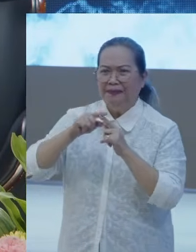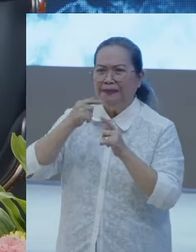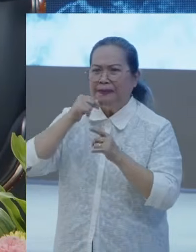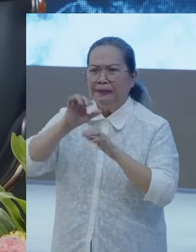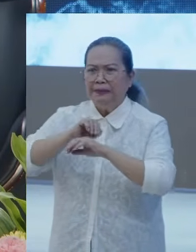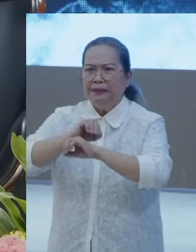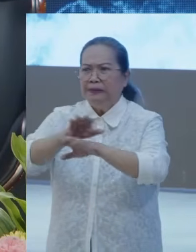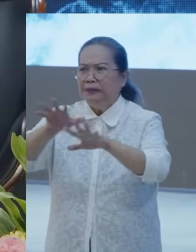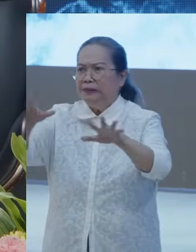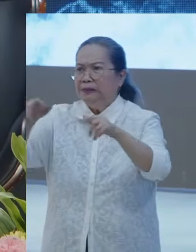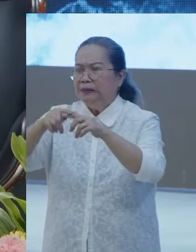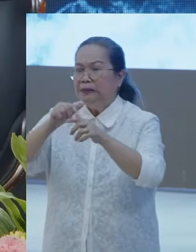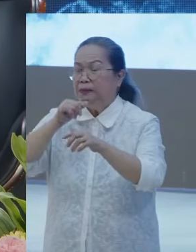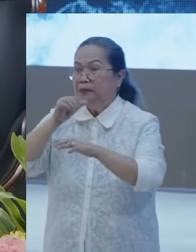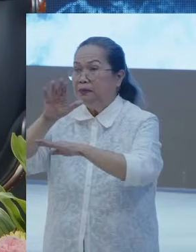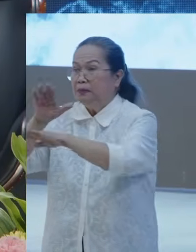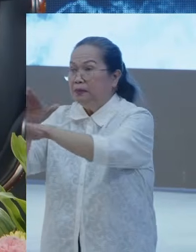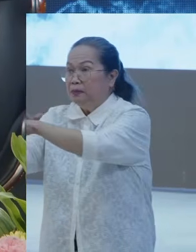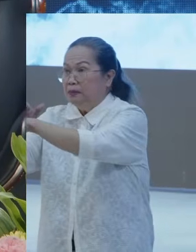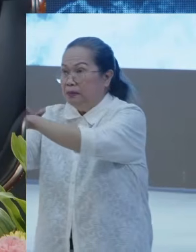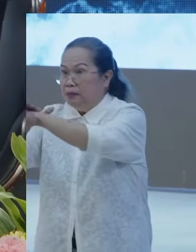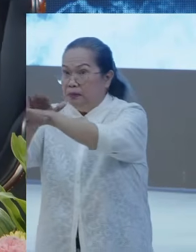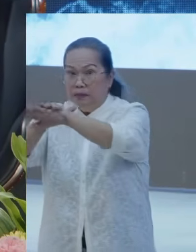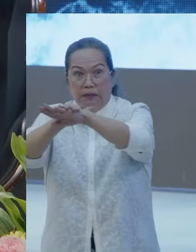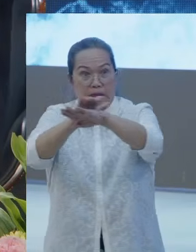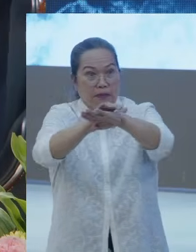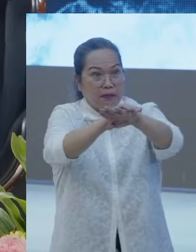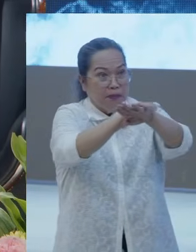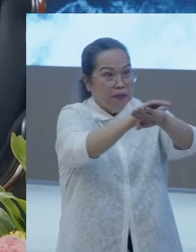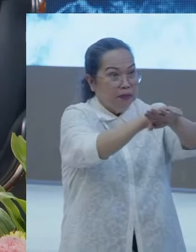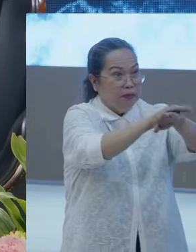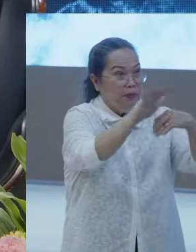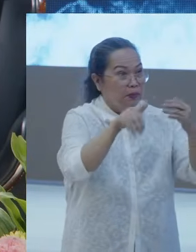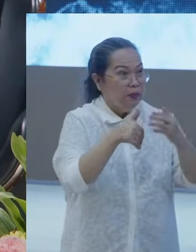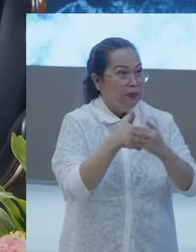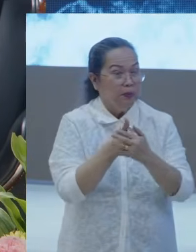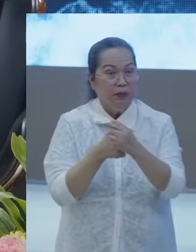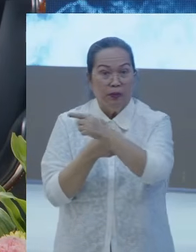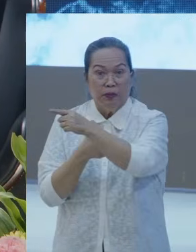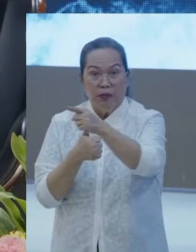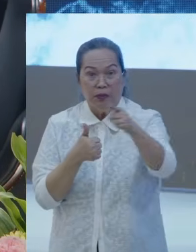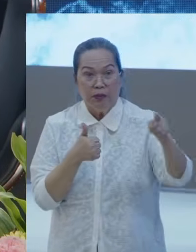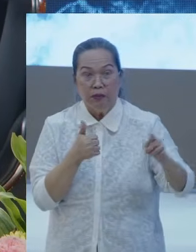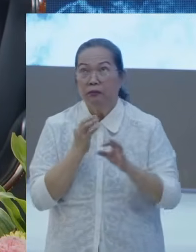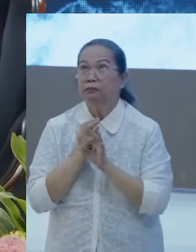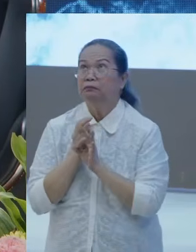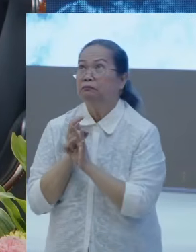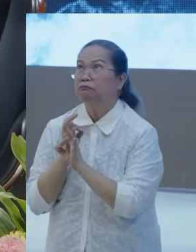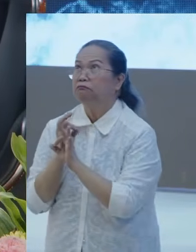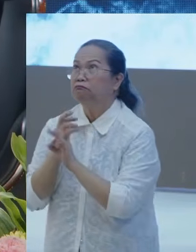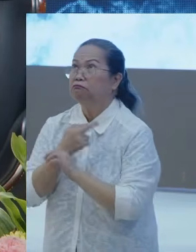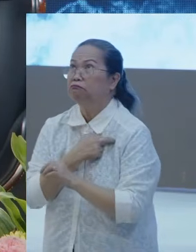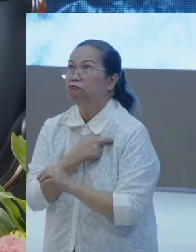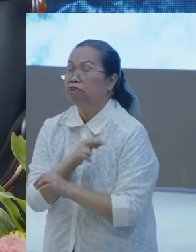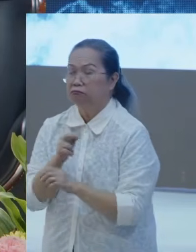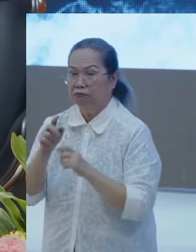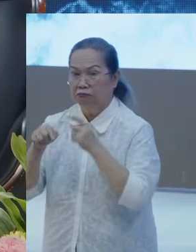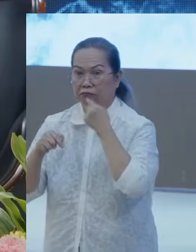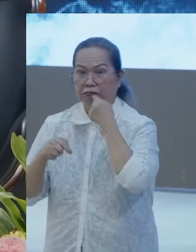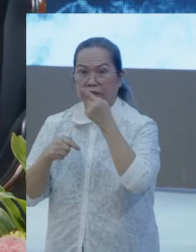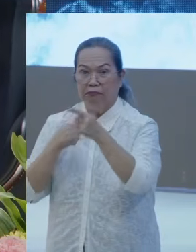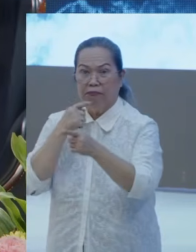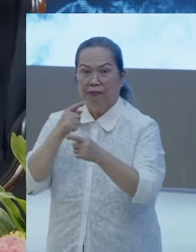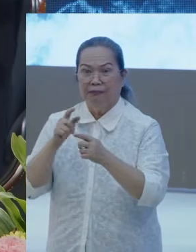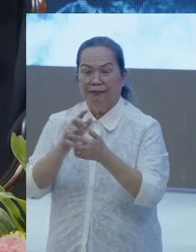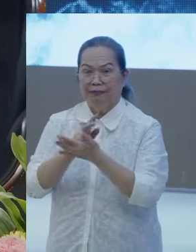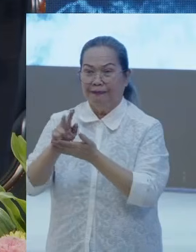pahapyaw na rebuke sa mga reliyosong pinuno ng Israel. Kasi in verse 34, tignan niyo yung